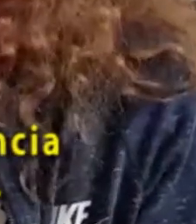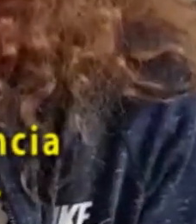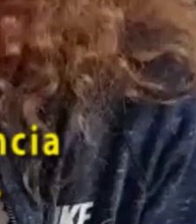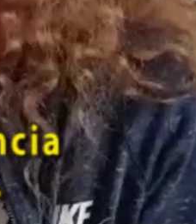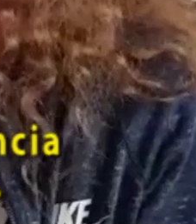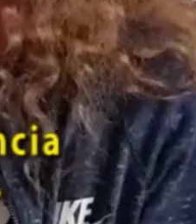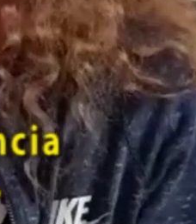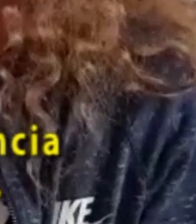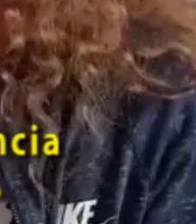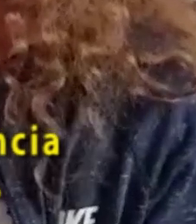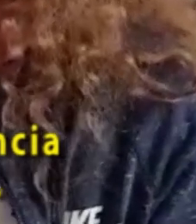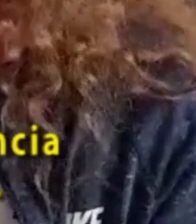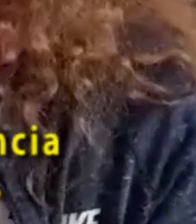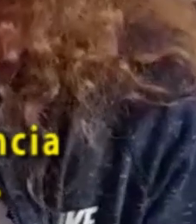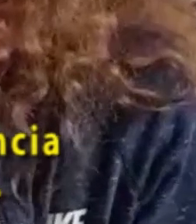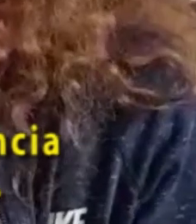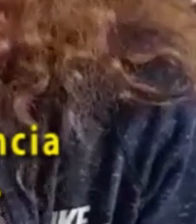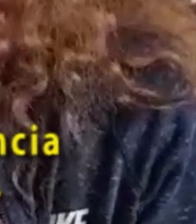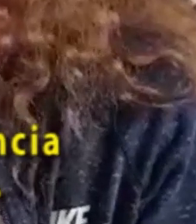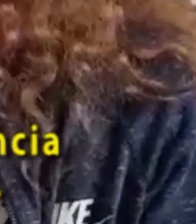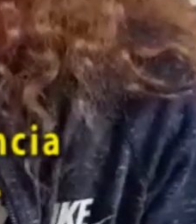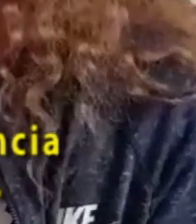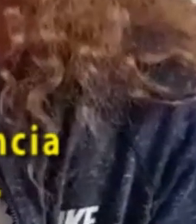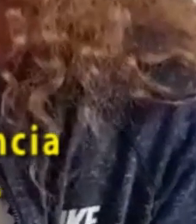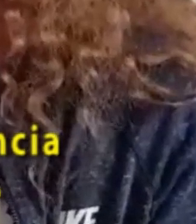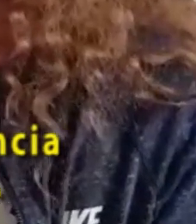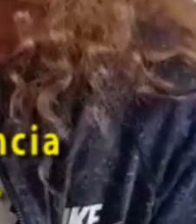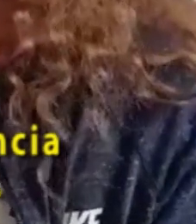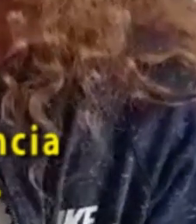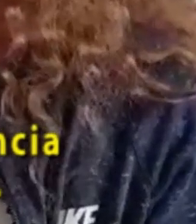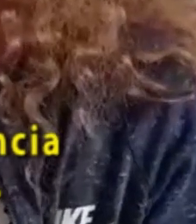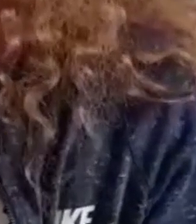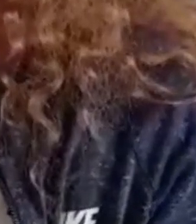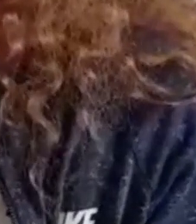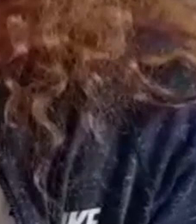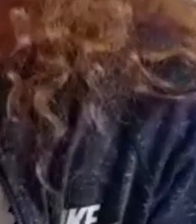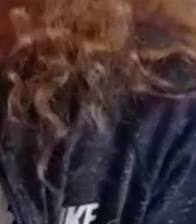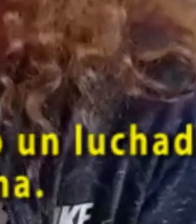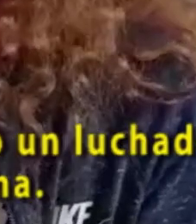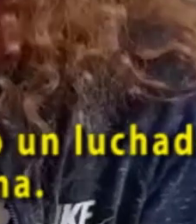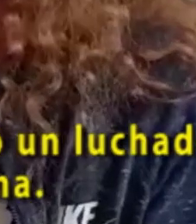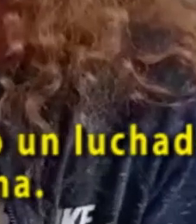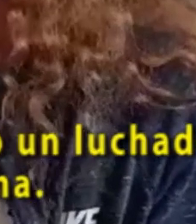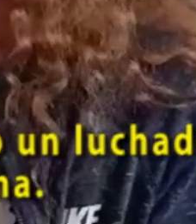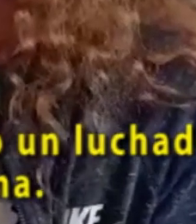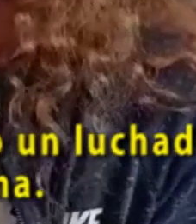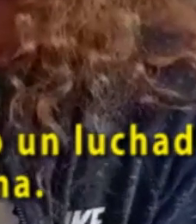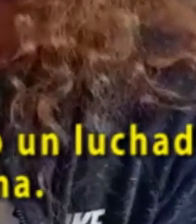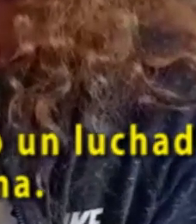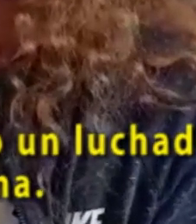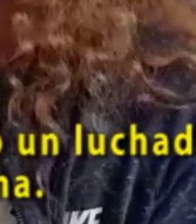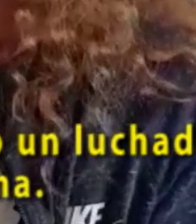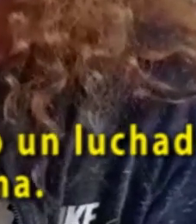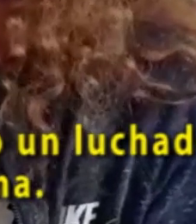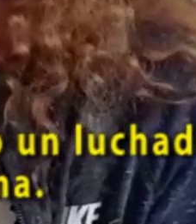تعريف الاحتلال عشان ما يصير طرف آخر. وكمان الفلسطيني أو الطفل الفلسطيني